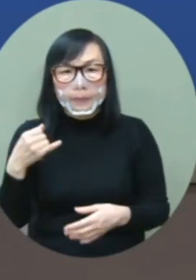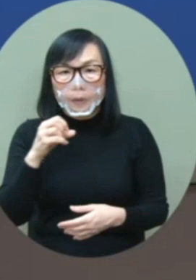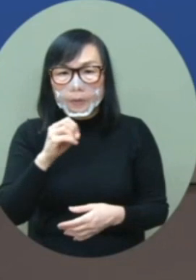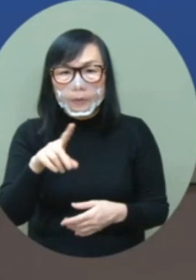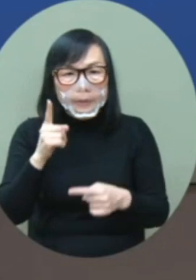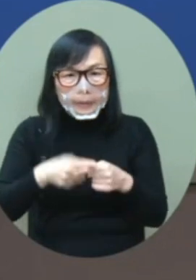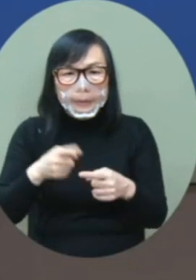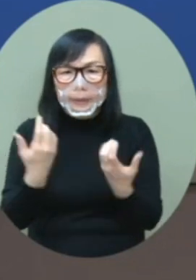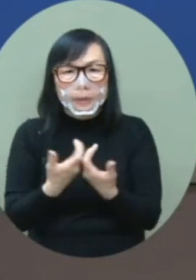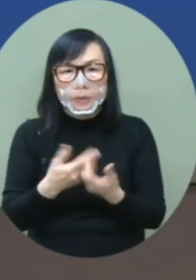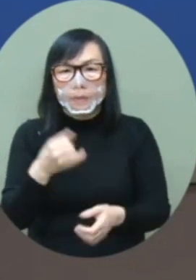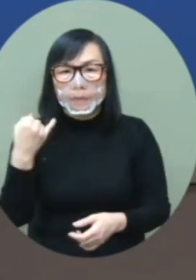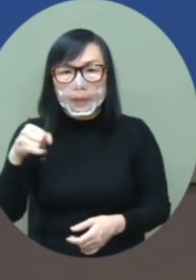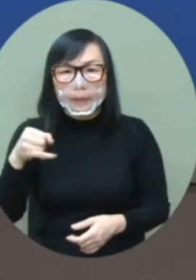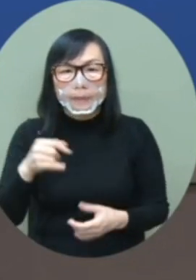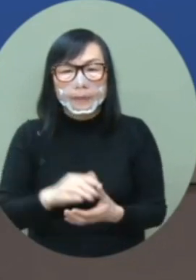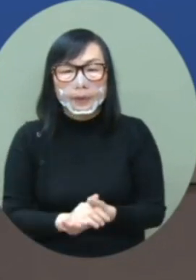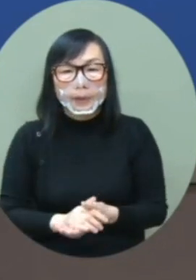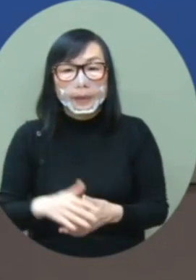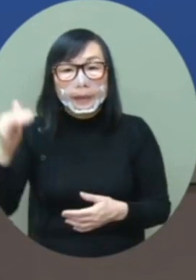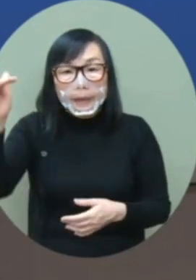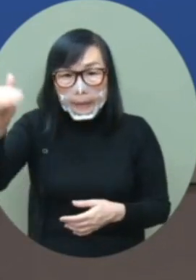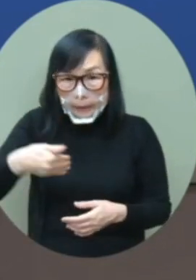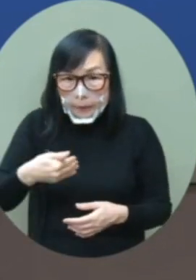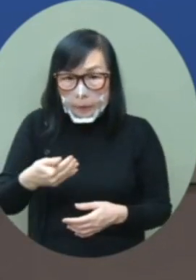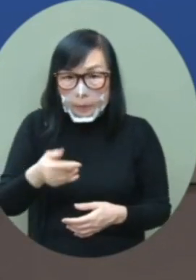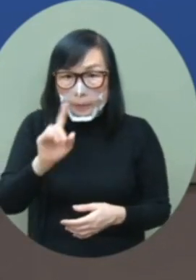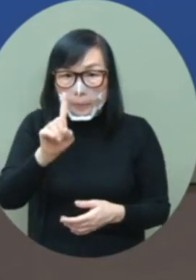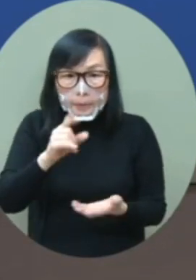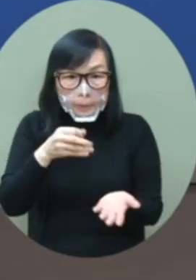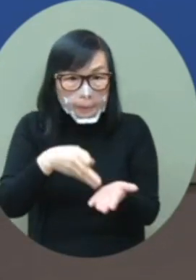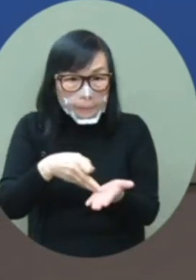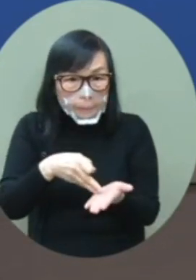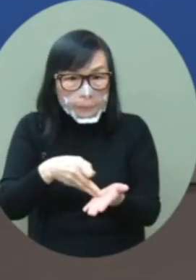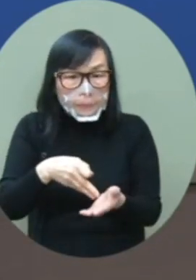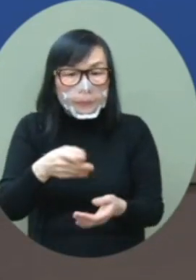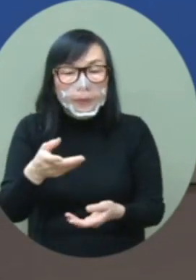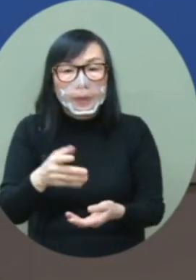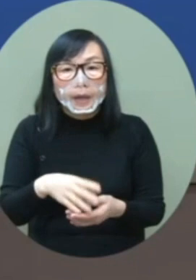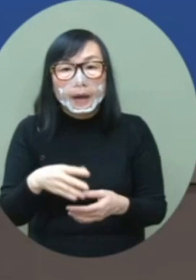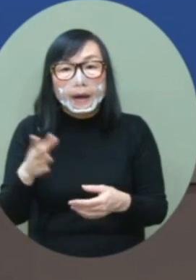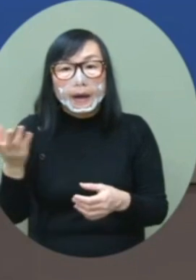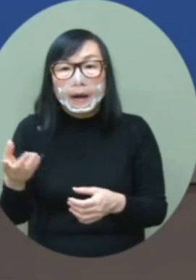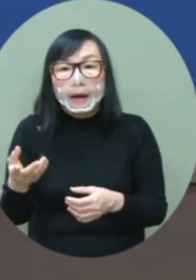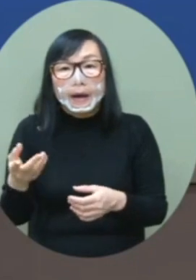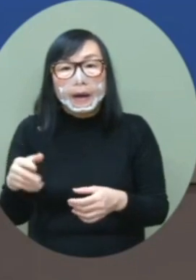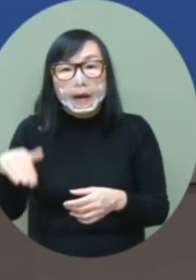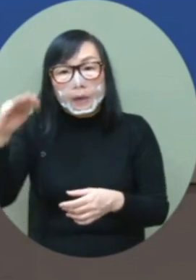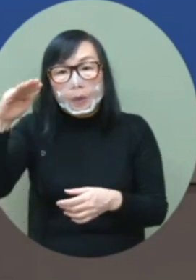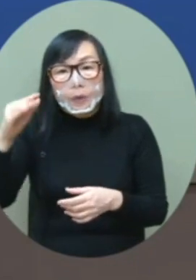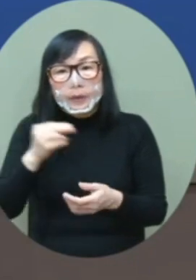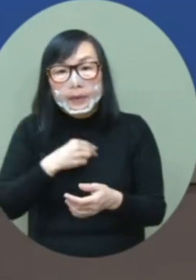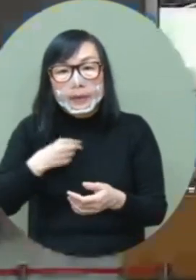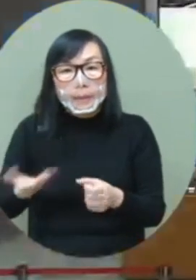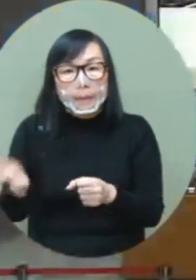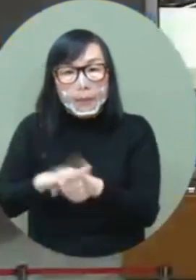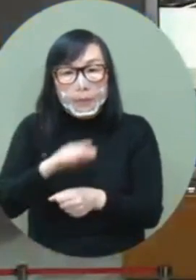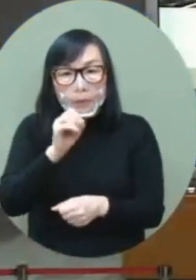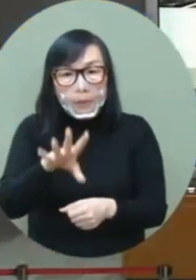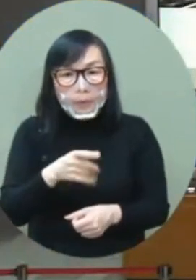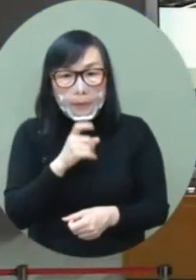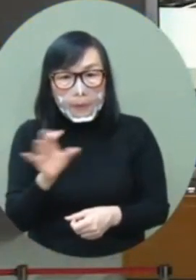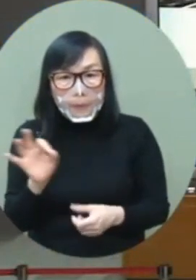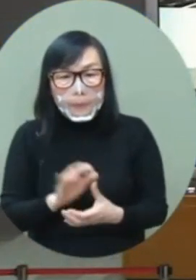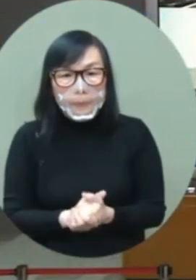實一個數字嚇。咁啊，嚟到嘅時候，即係點樣參與咧？或者啊，高醫生可以補充下嚇。